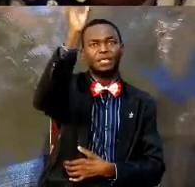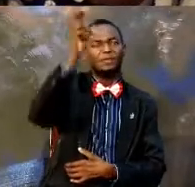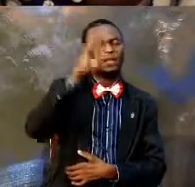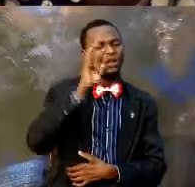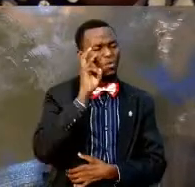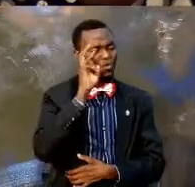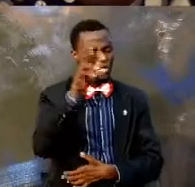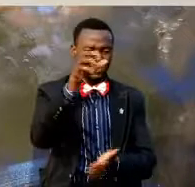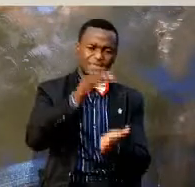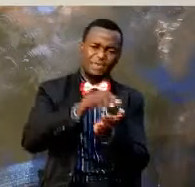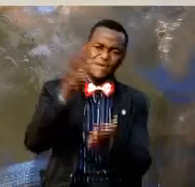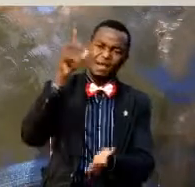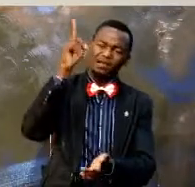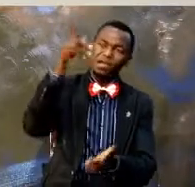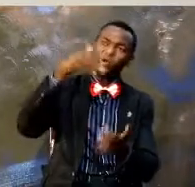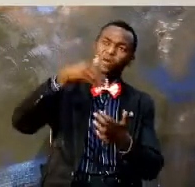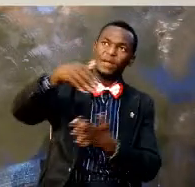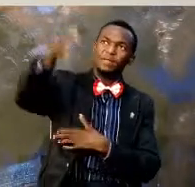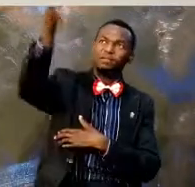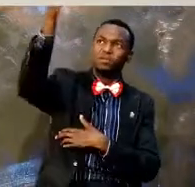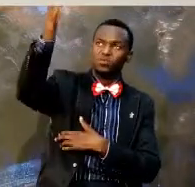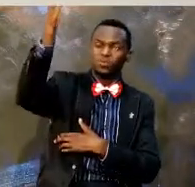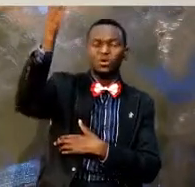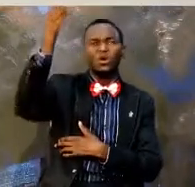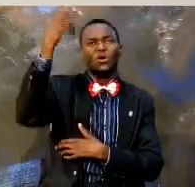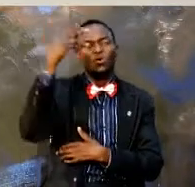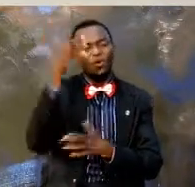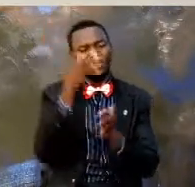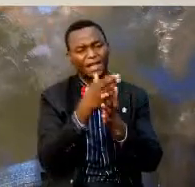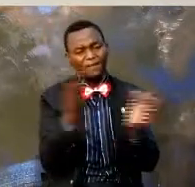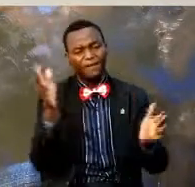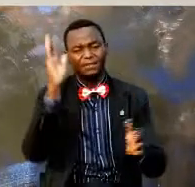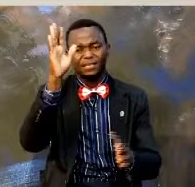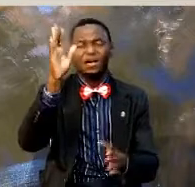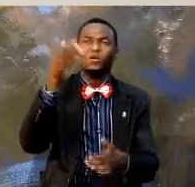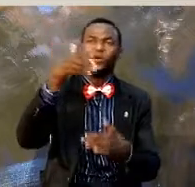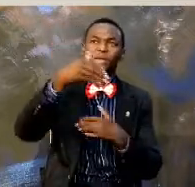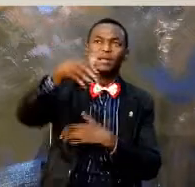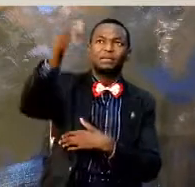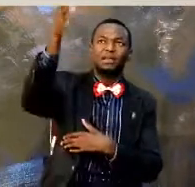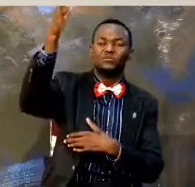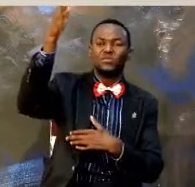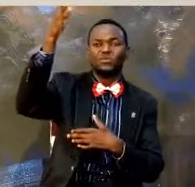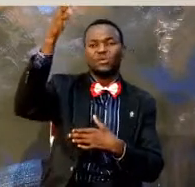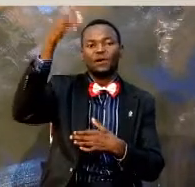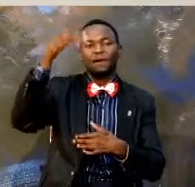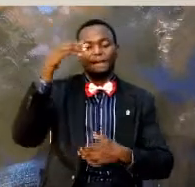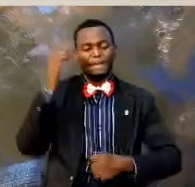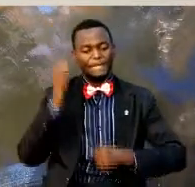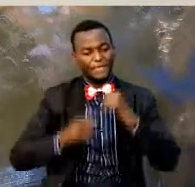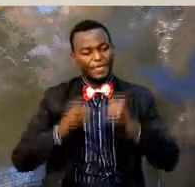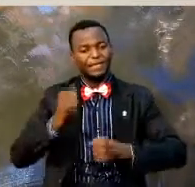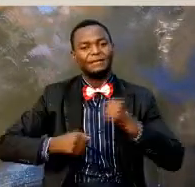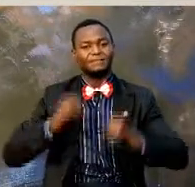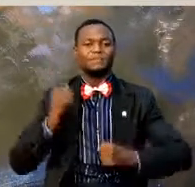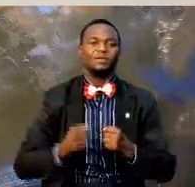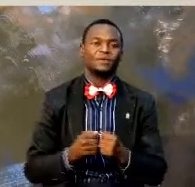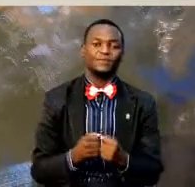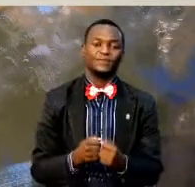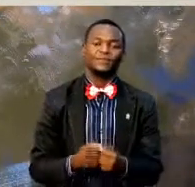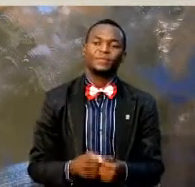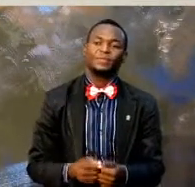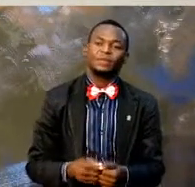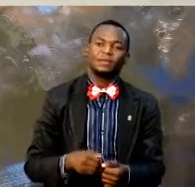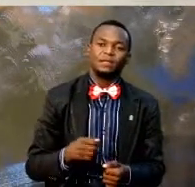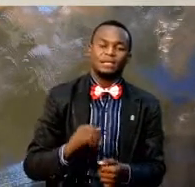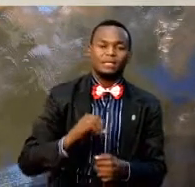uone thamani yako mbele za Mungu, uone nafasi yako mbele za Bwana. Pigeni mbio. Pigeni mbio jioni ya leo ili